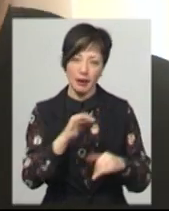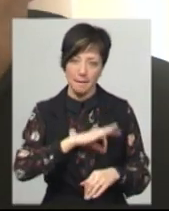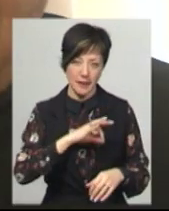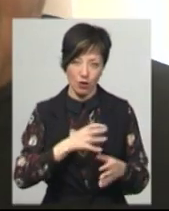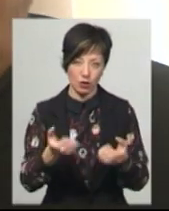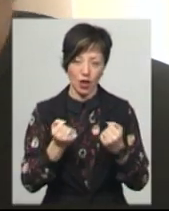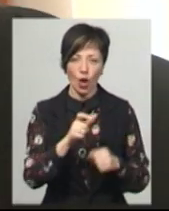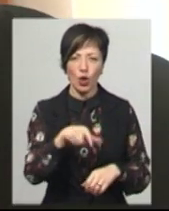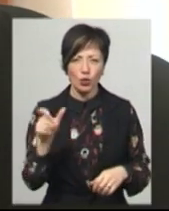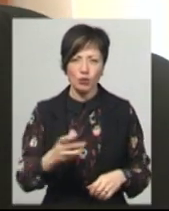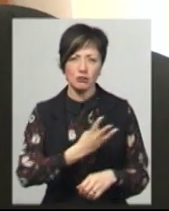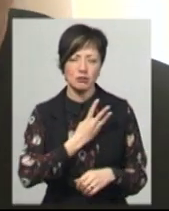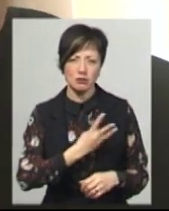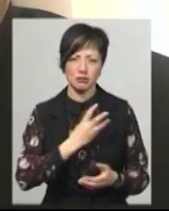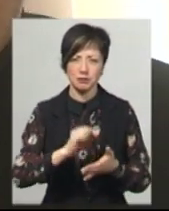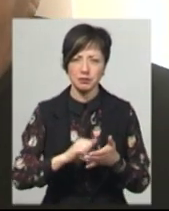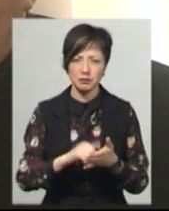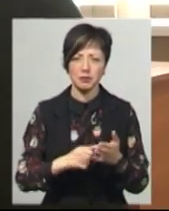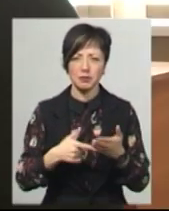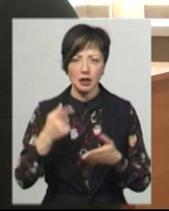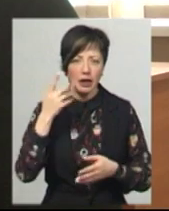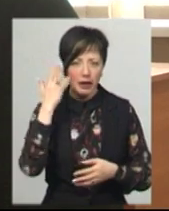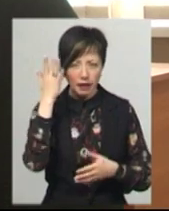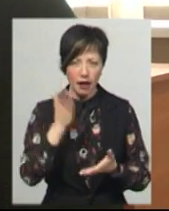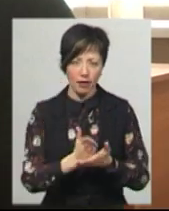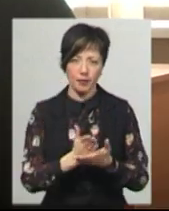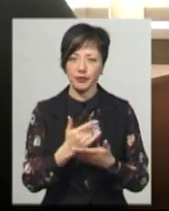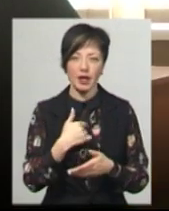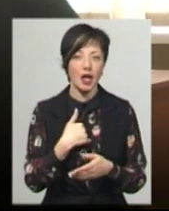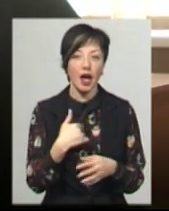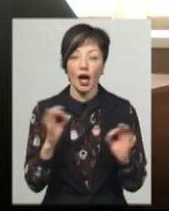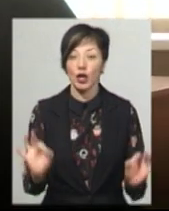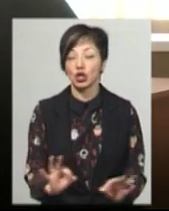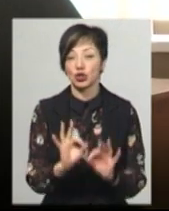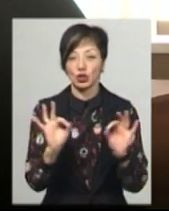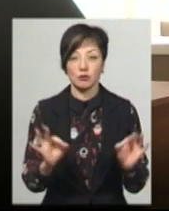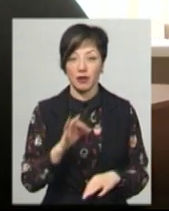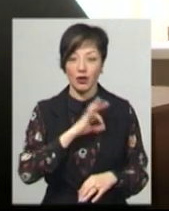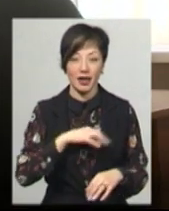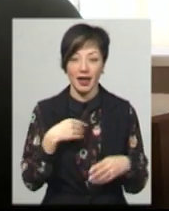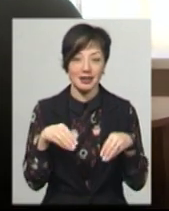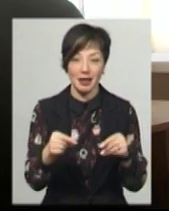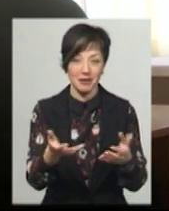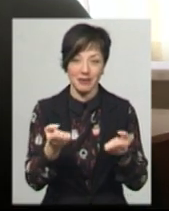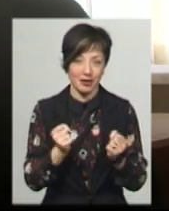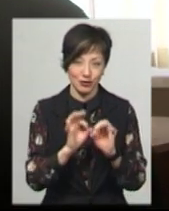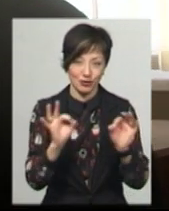йшли вмотивовані якби певною ідеєю. Бо я нічим не користався, навіть землю не брав, хоча можу.